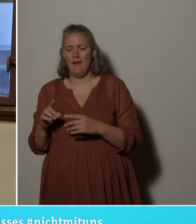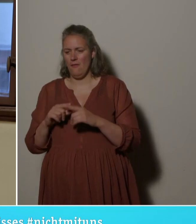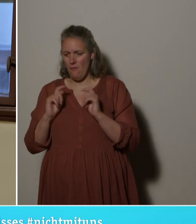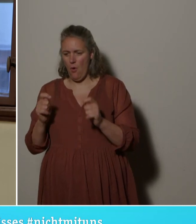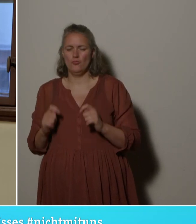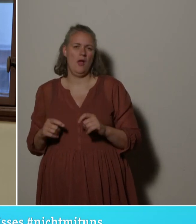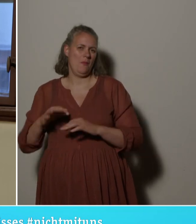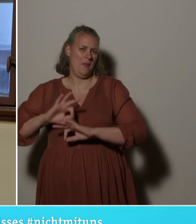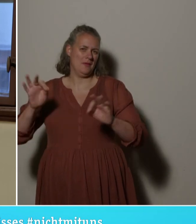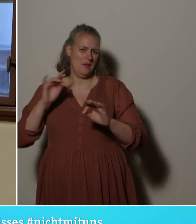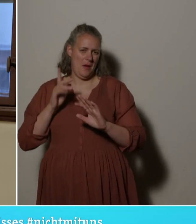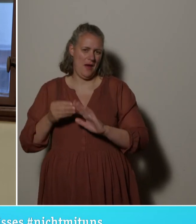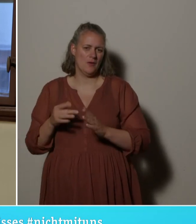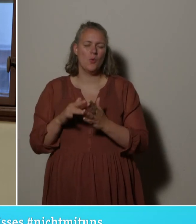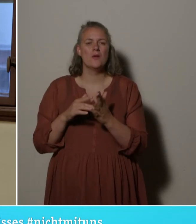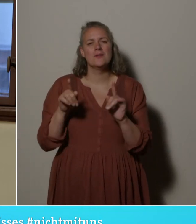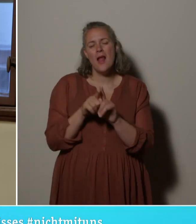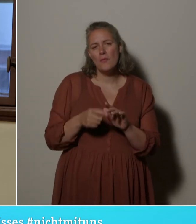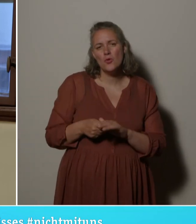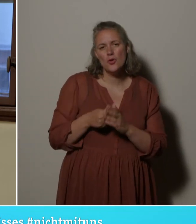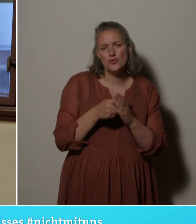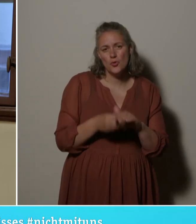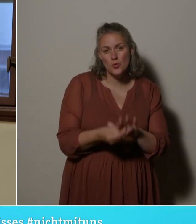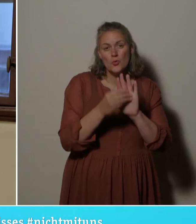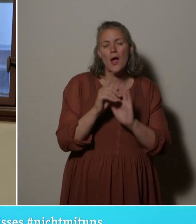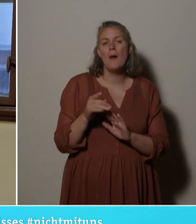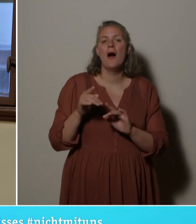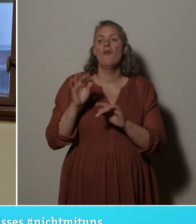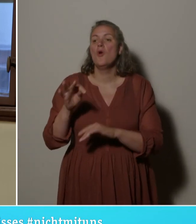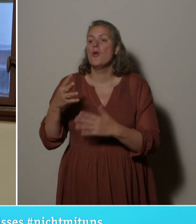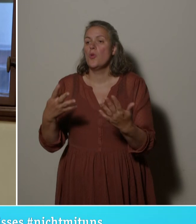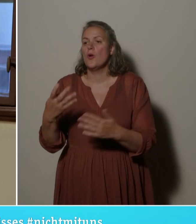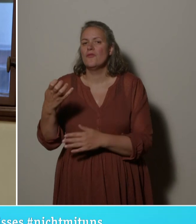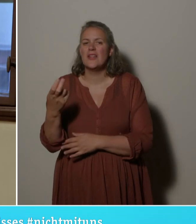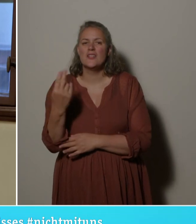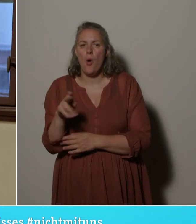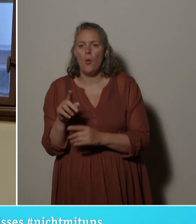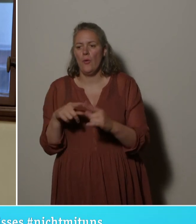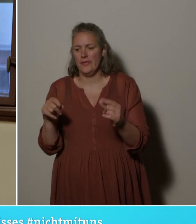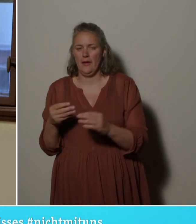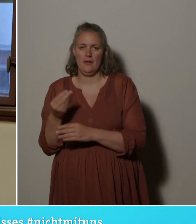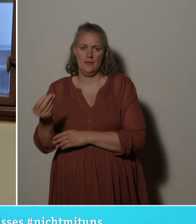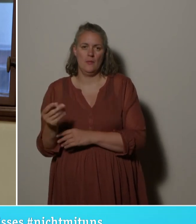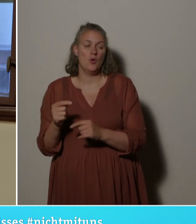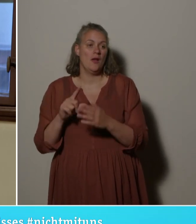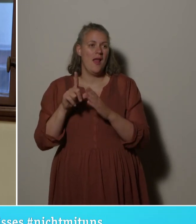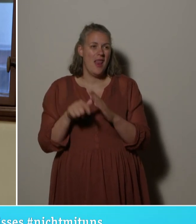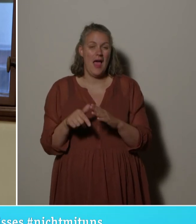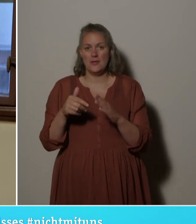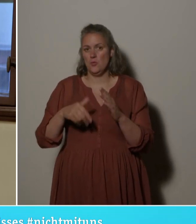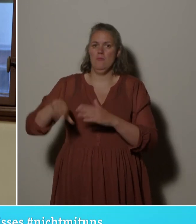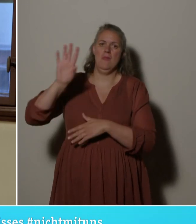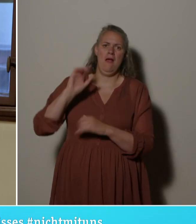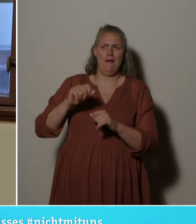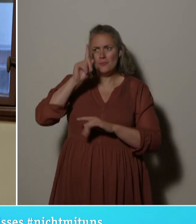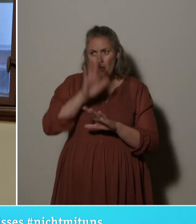wir dieselbe Unterstützung geben, aber eben aufs 49-Euro-Ticket und sich gleichzeitig nicht nur die Leistung deutlich